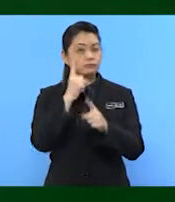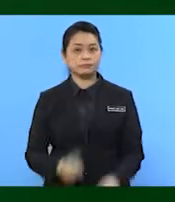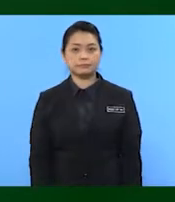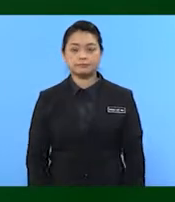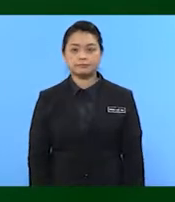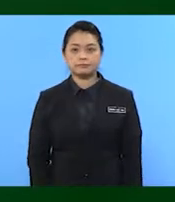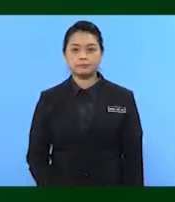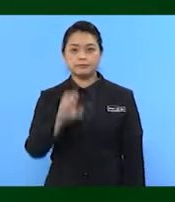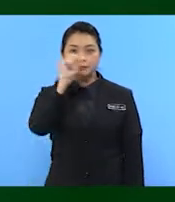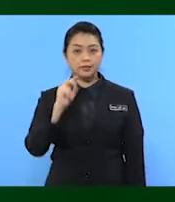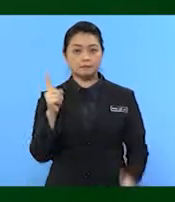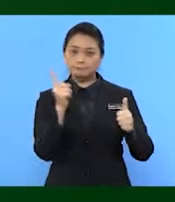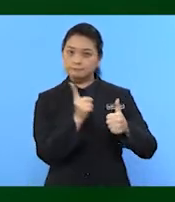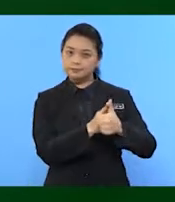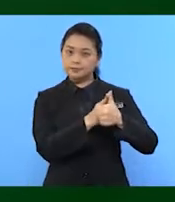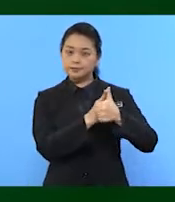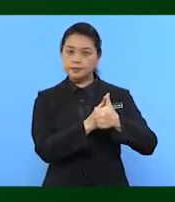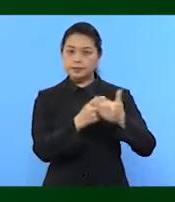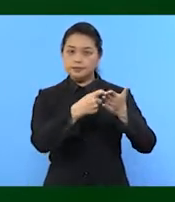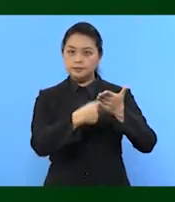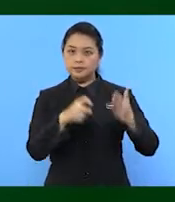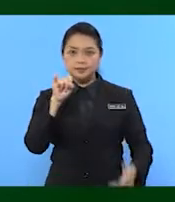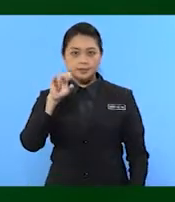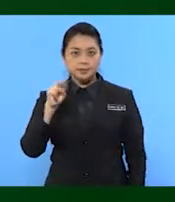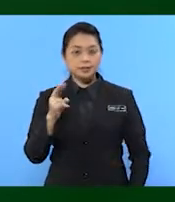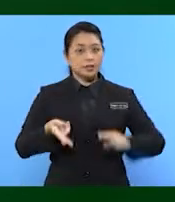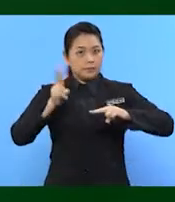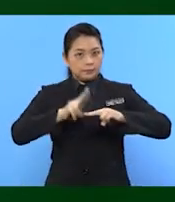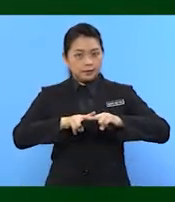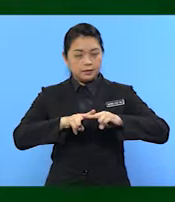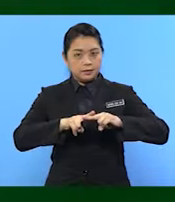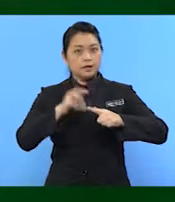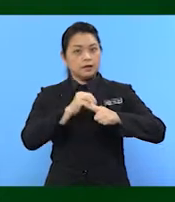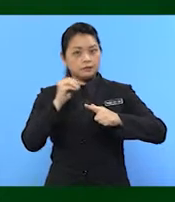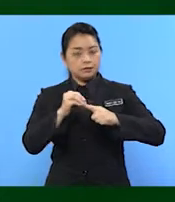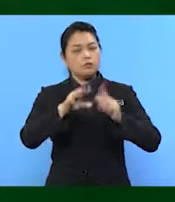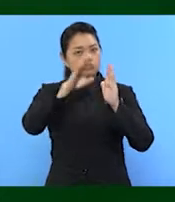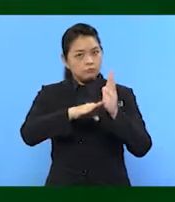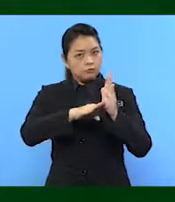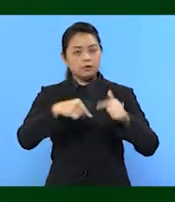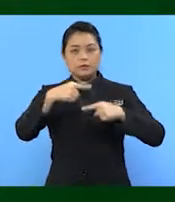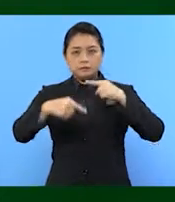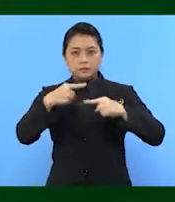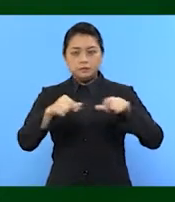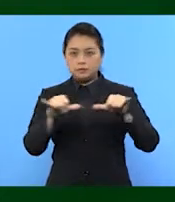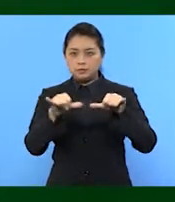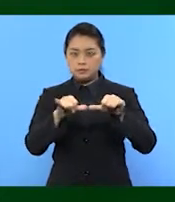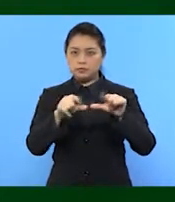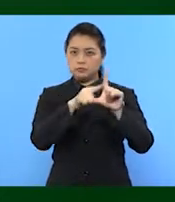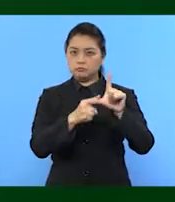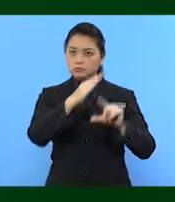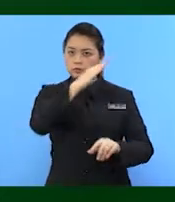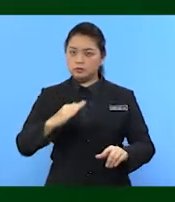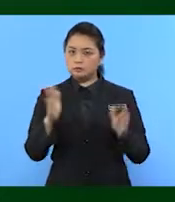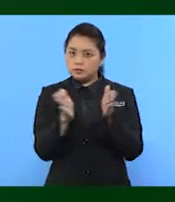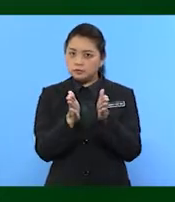Soalan pertama, nilai sinus bertambah atau berkurang apabila saiz sudut tirus mengecil